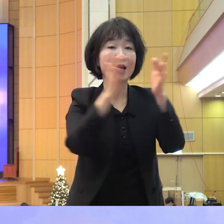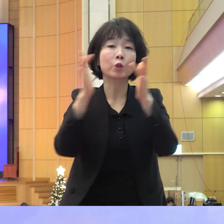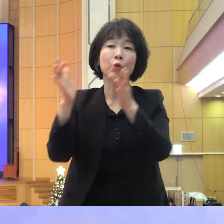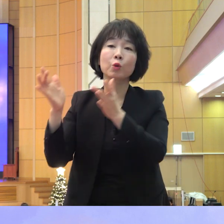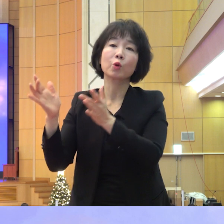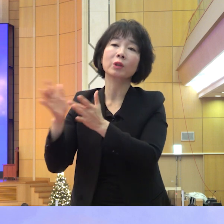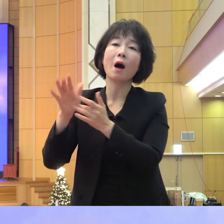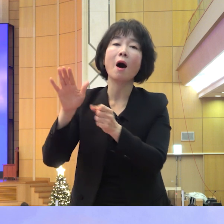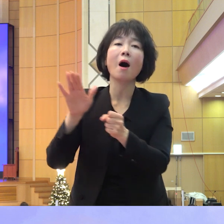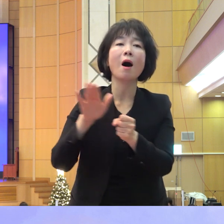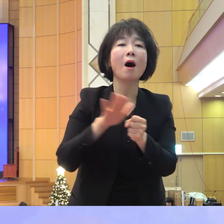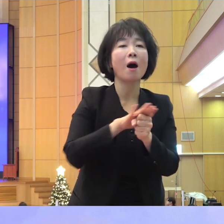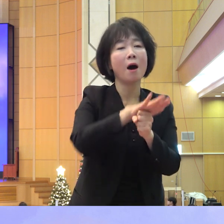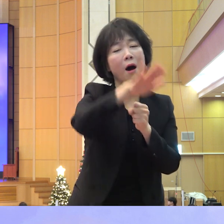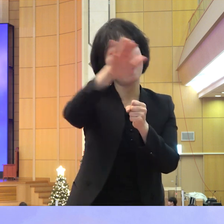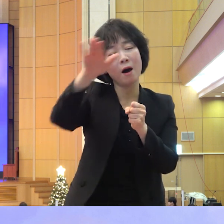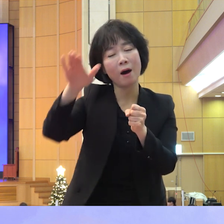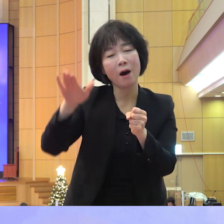예수